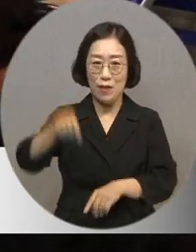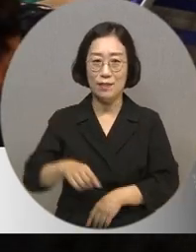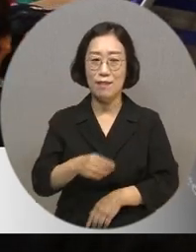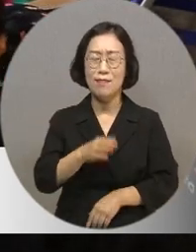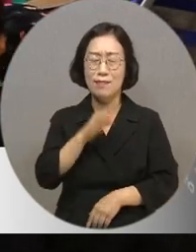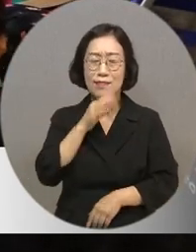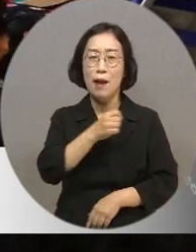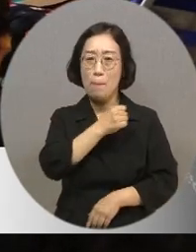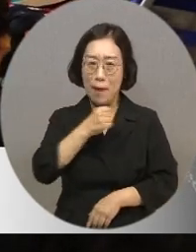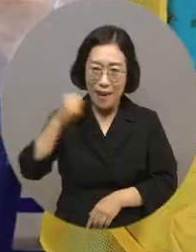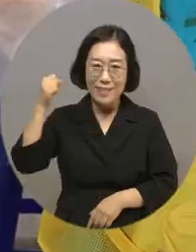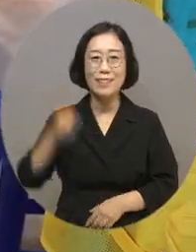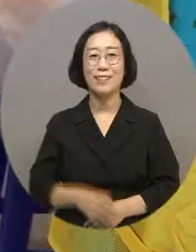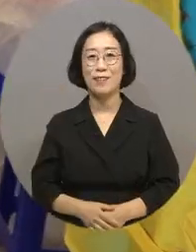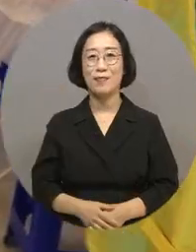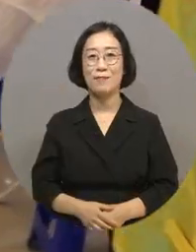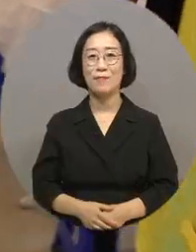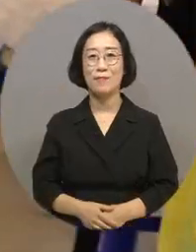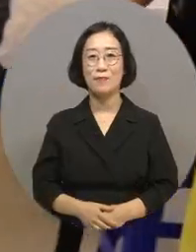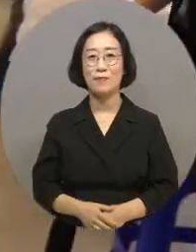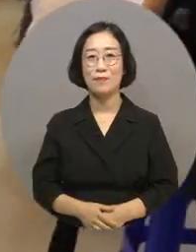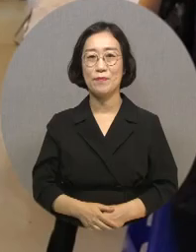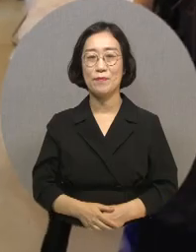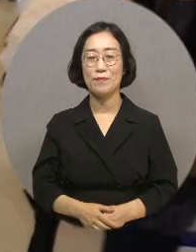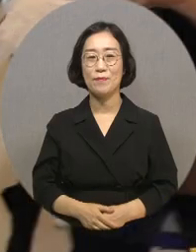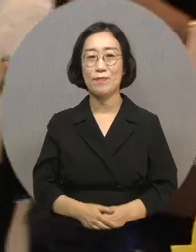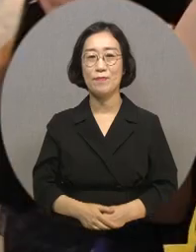정말 맛있습니다.